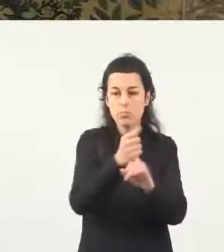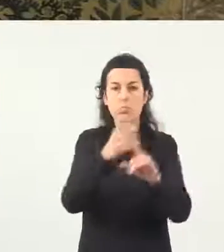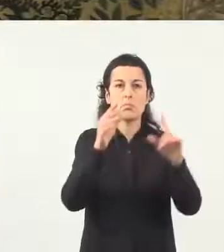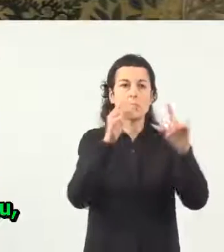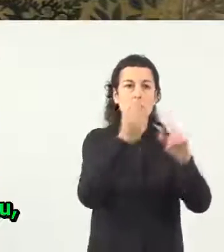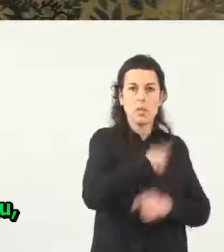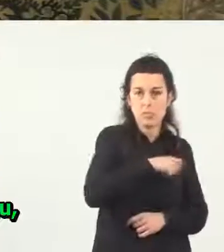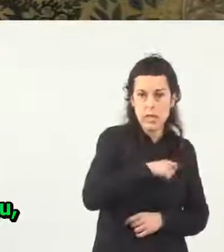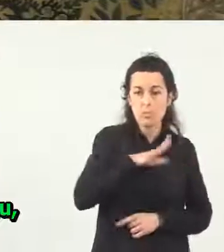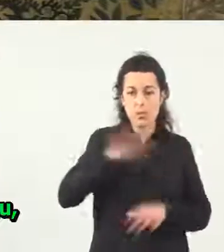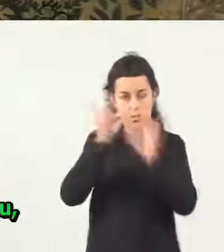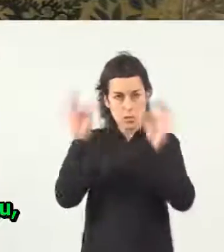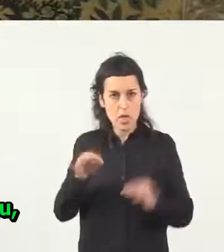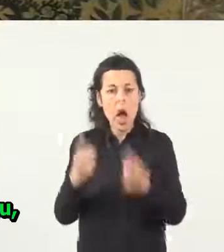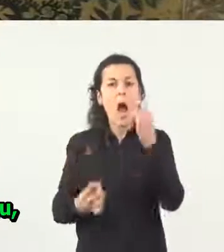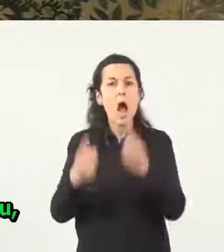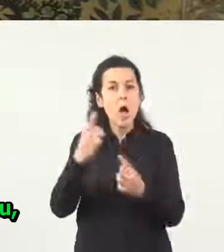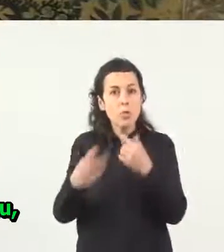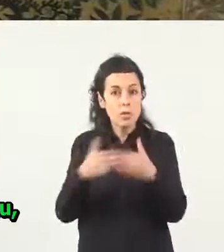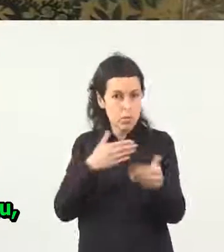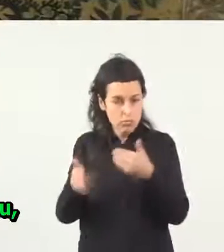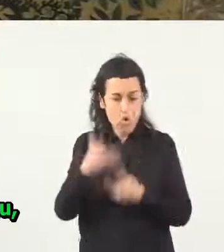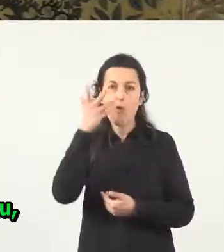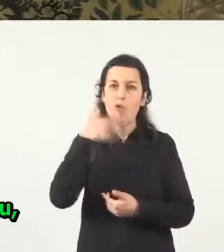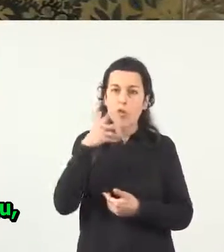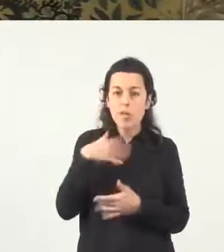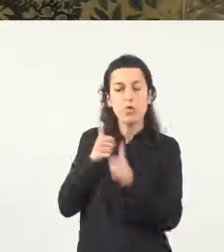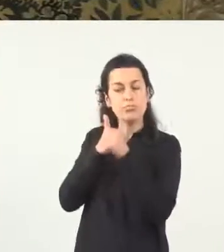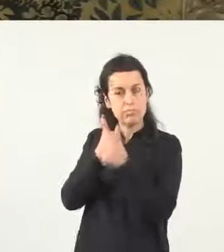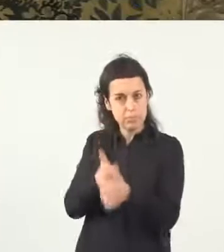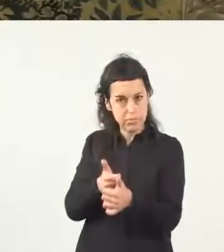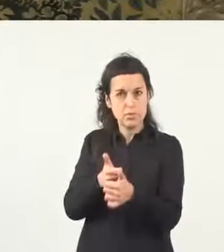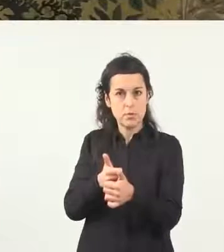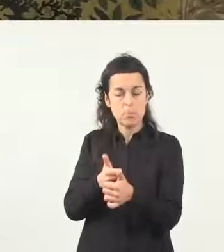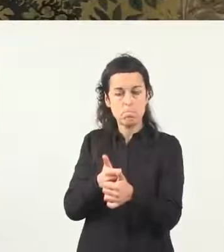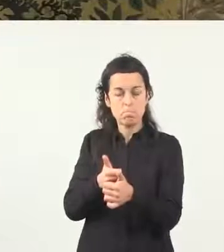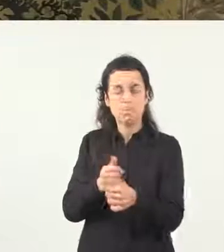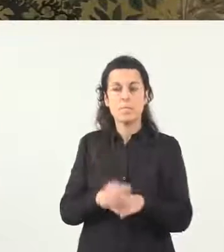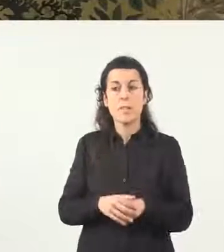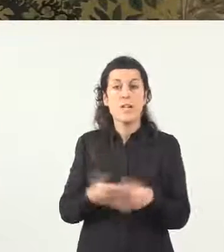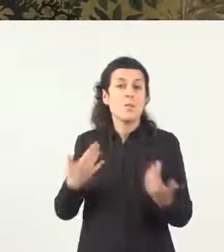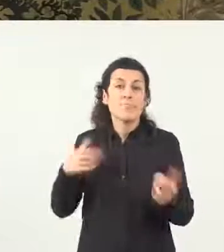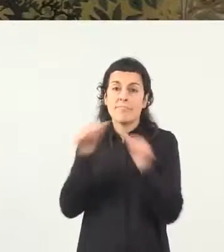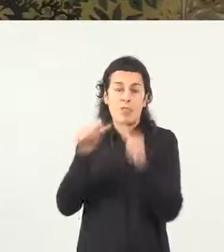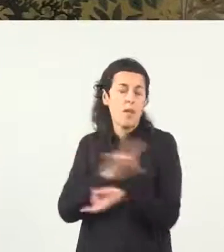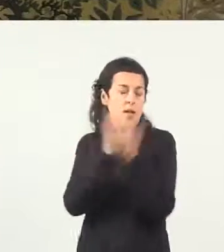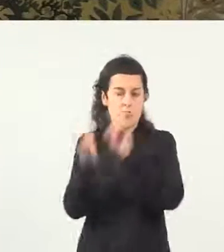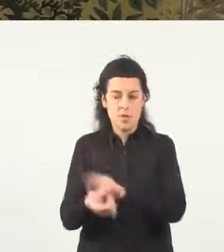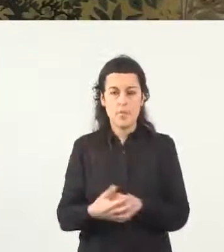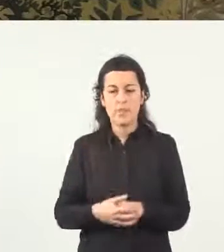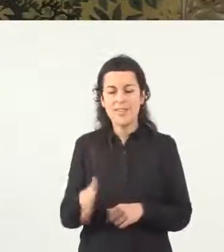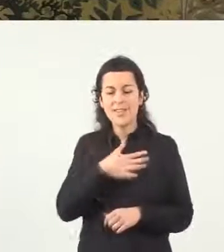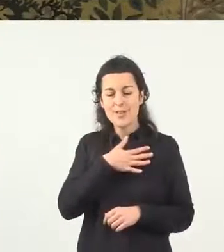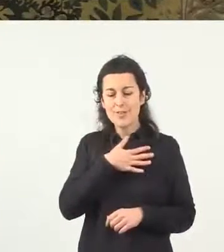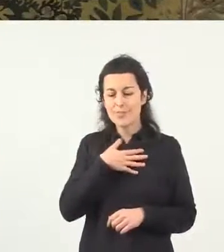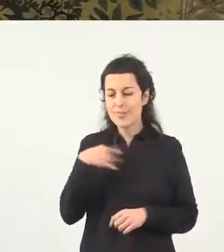baina Euskal Herrian bai, autore batzuk irakurtzen dituguna, jarraitzen dituguna, eta bar, eta bar. Bueno, aldatu da, aldatu da. A ber, honekin